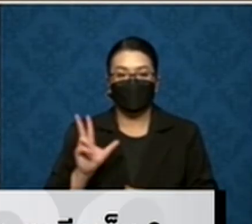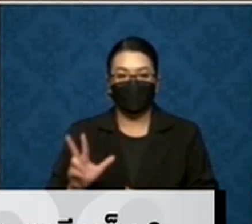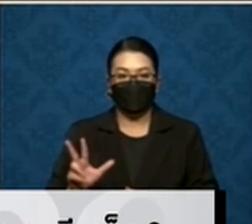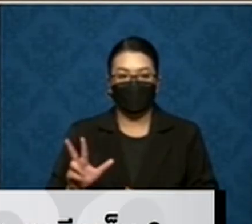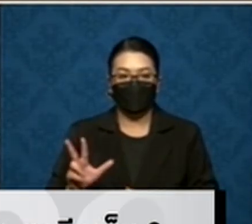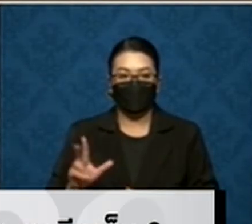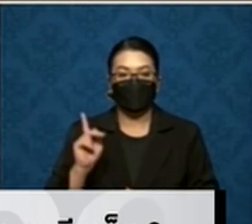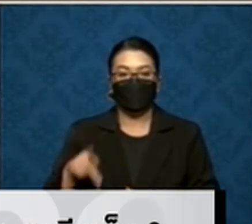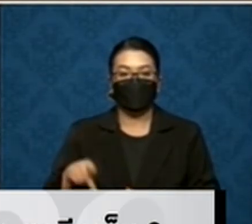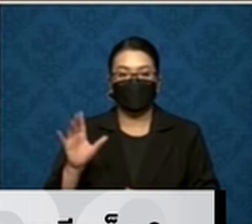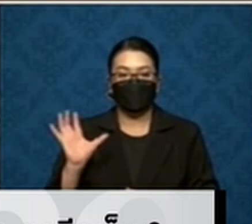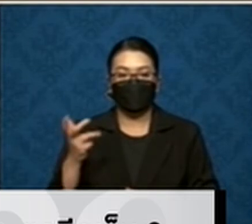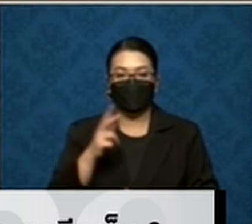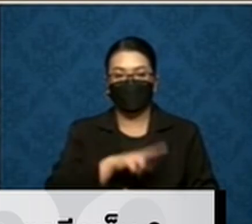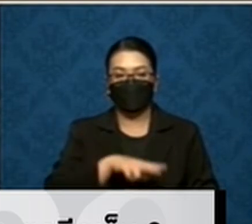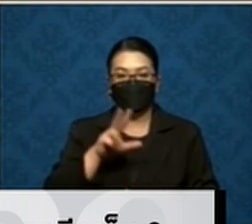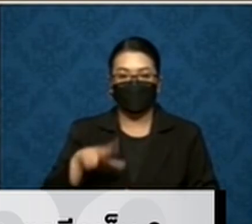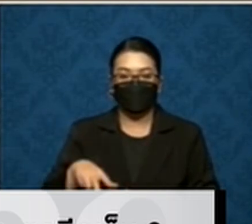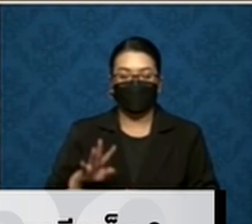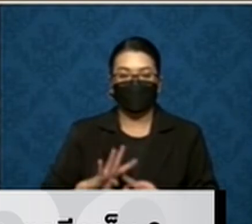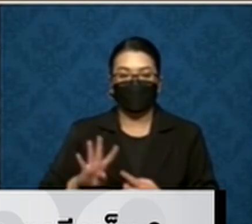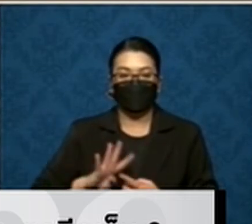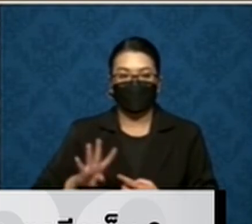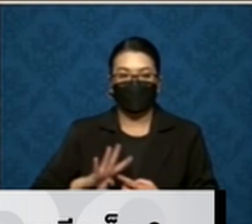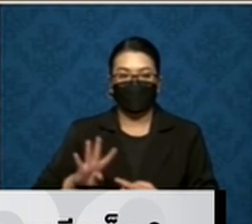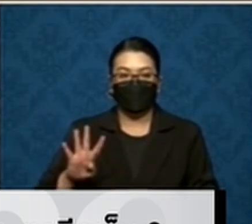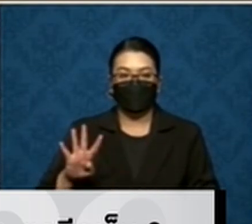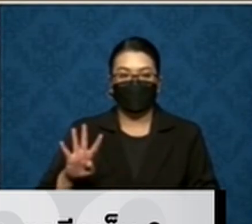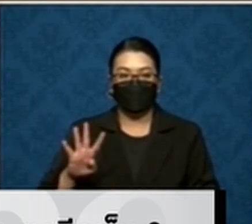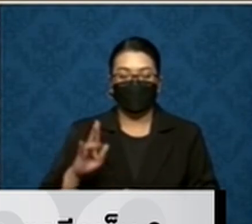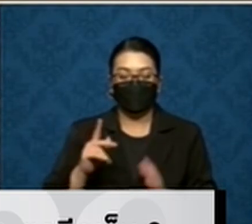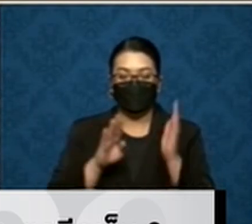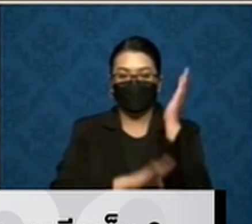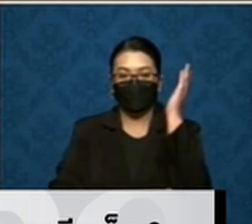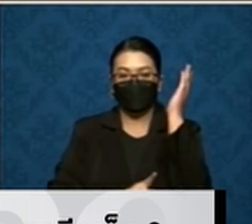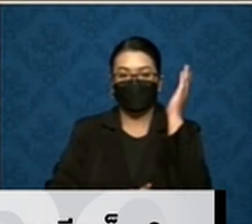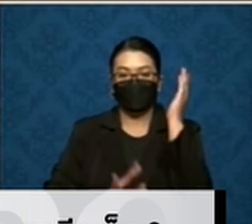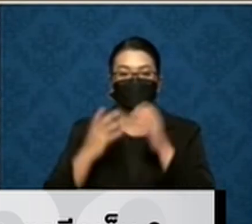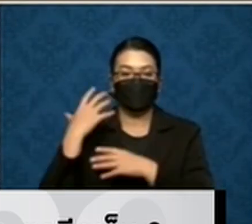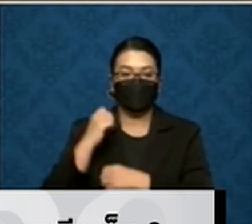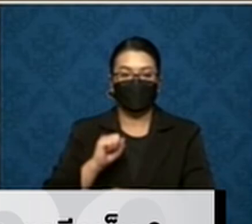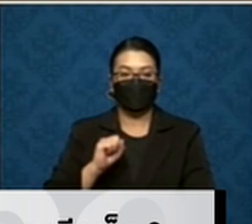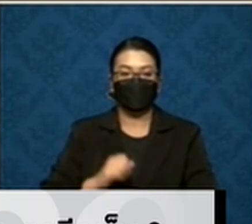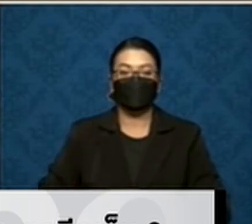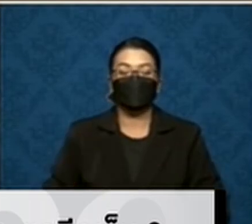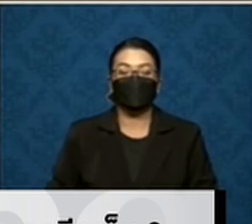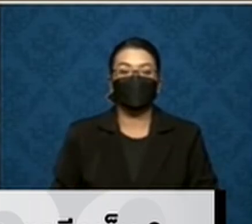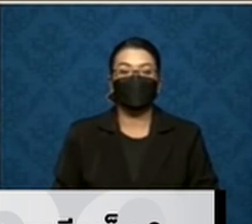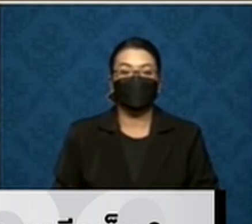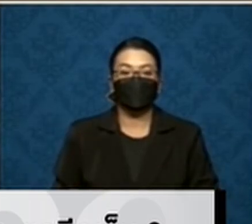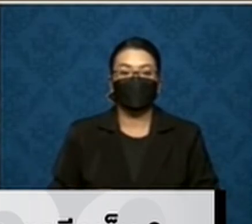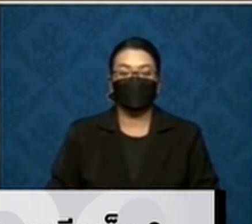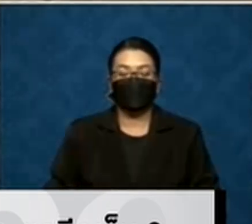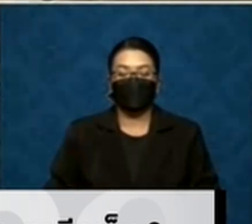ตุ้นแต่ไม่ได้มีการบอกว่าขอนะไม่ได้มีการพูดแบบนี้งั้นเดี๋ยวฟังเสียงหมอชนน่านตอนที่ค่อนข้างดุเดือดในสภาเลยค่ะเชิญค่ะ